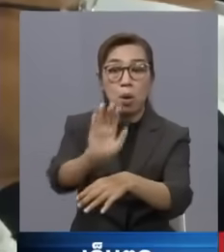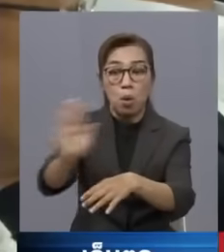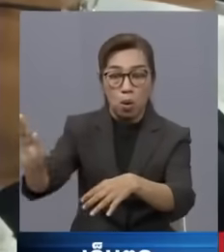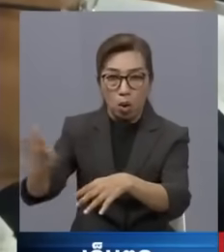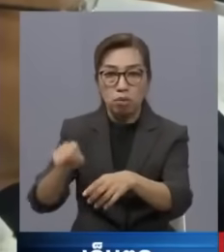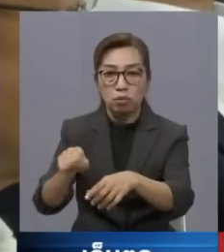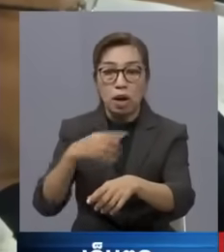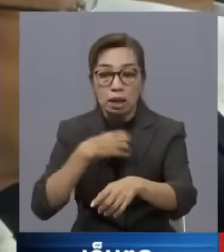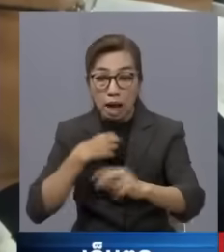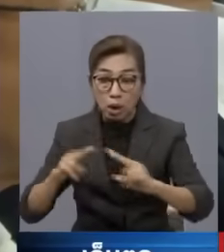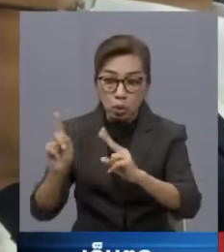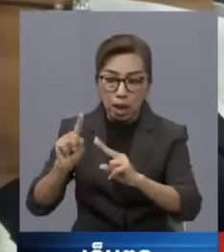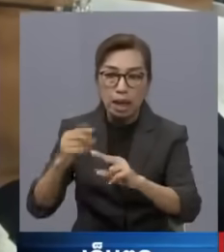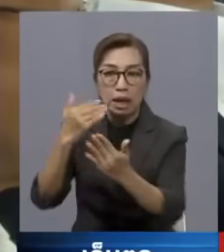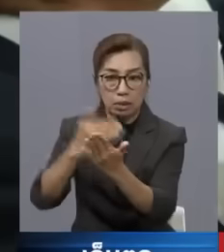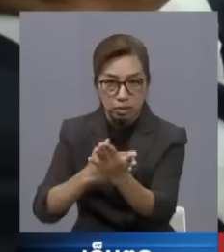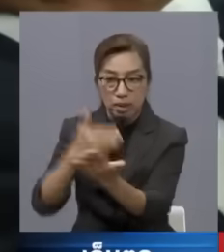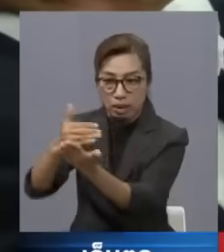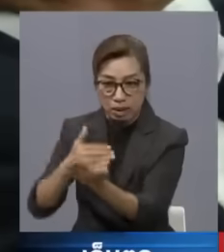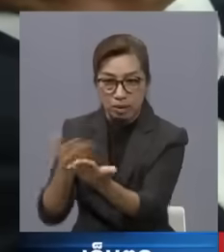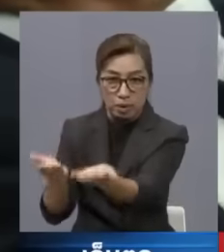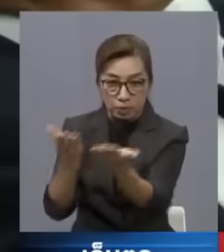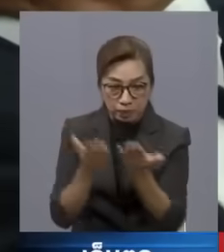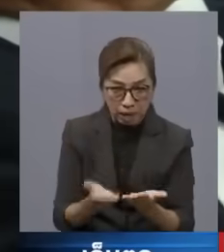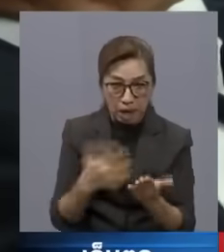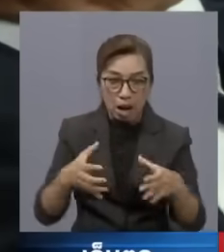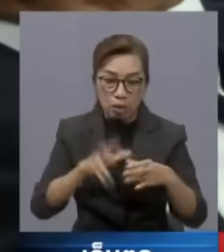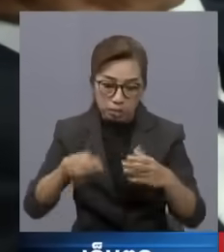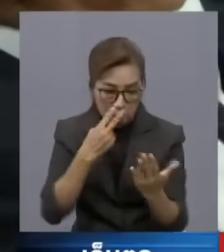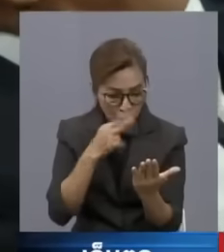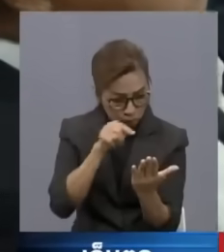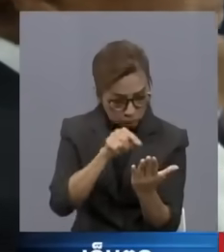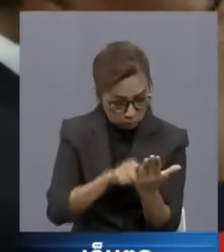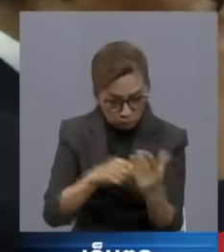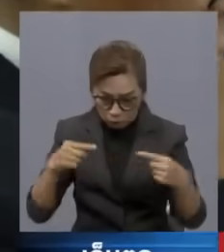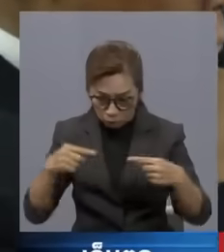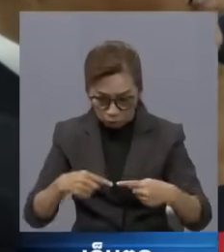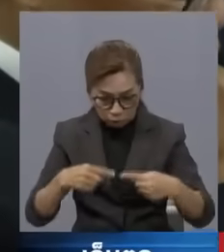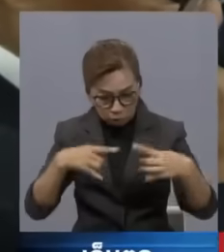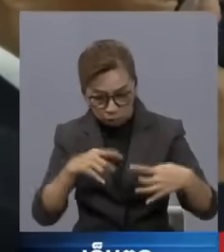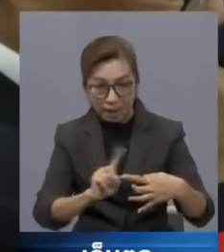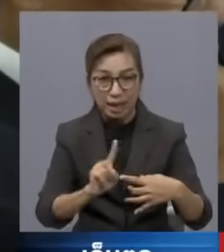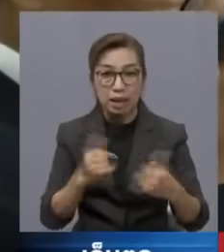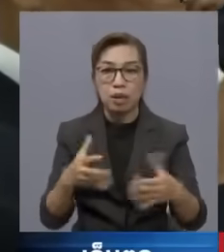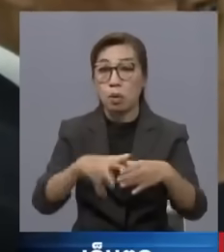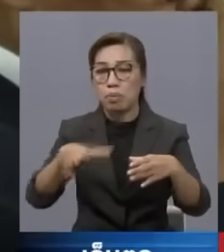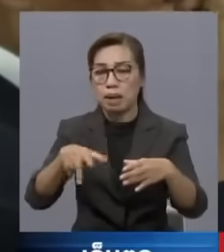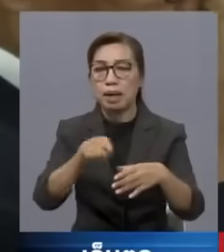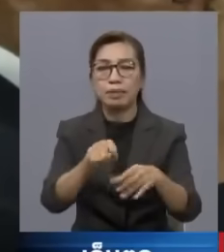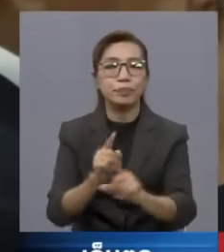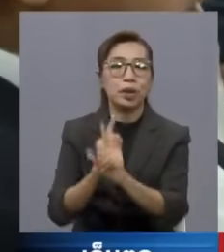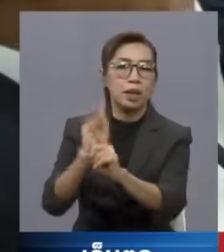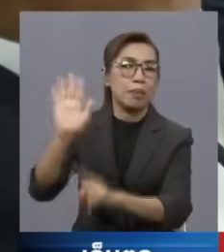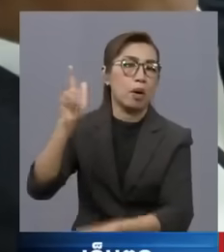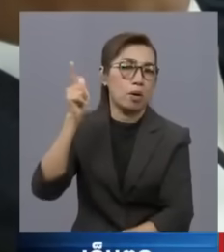ชื่อเครดิตนายกของแต่ละพรรคเนี่ยให้ทางเพื่อไทยแล้วก็นายใหญ่พิจารณาถึงความเหมาะสมนะครับขณะที่ตัวเต็งของทางเพื่อไทยก็น่าจะอยู่ในลิสต์ของนาย